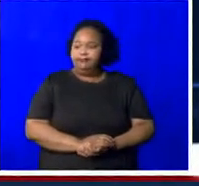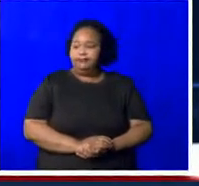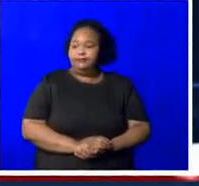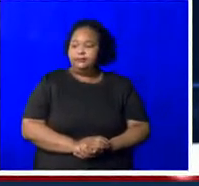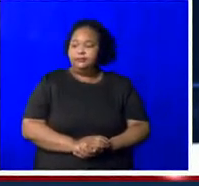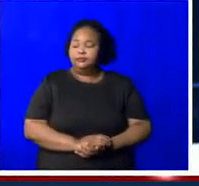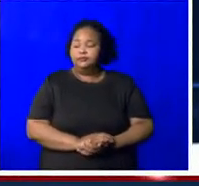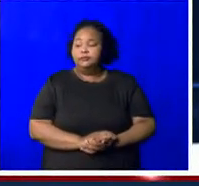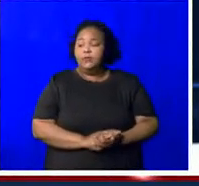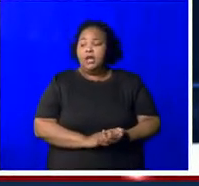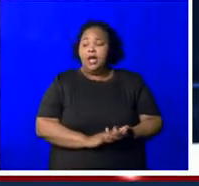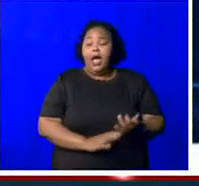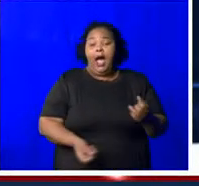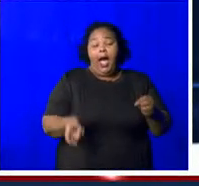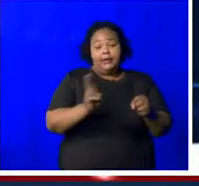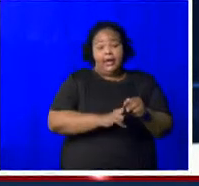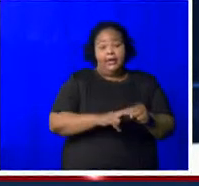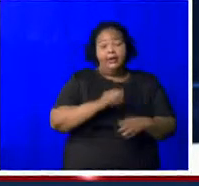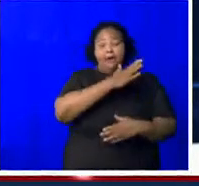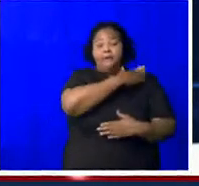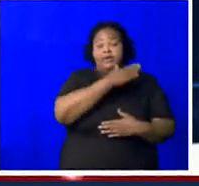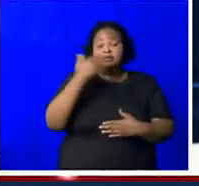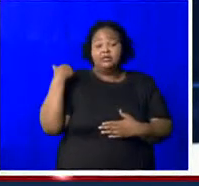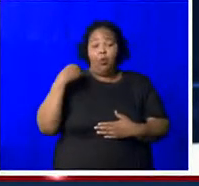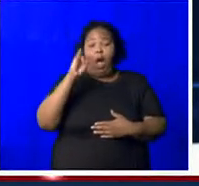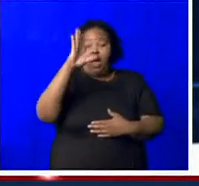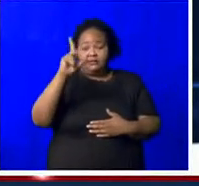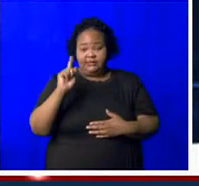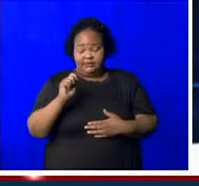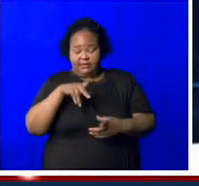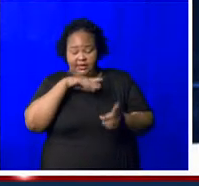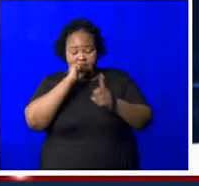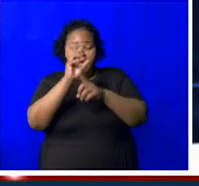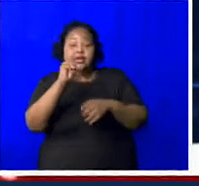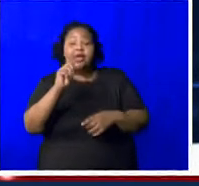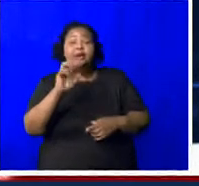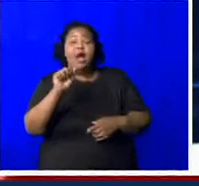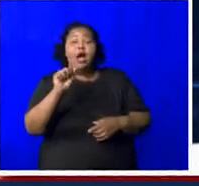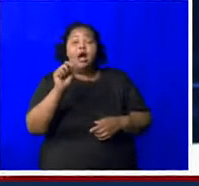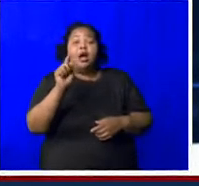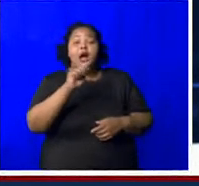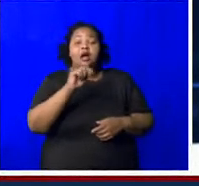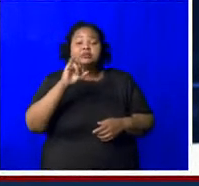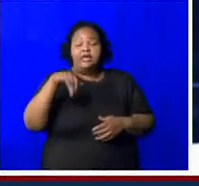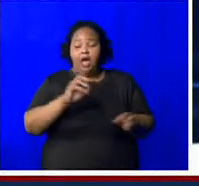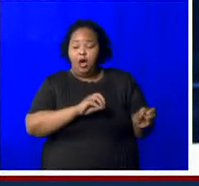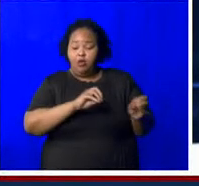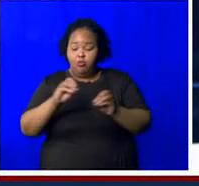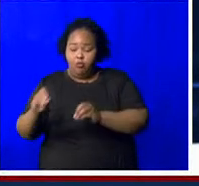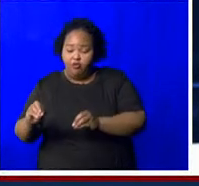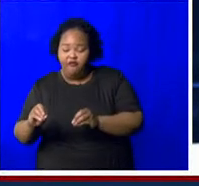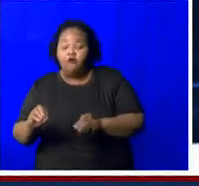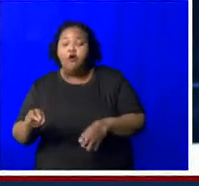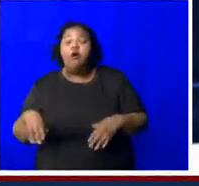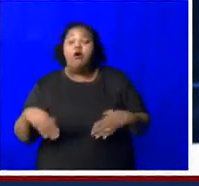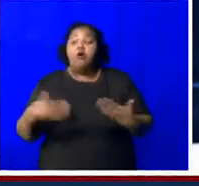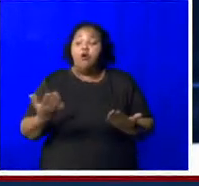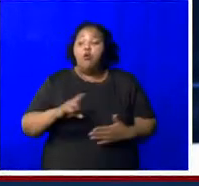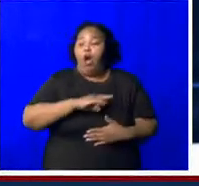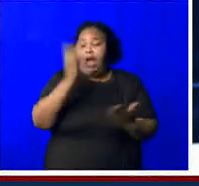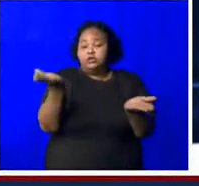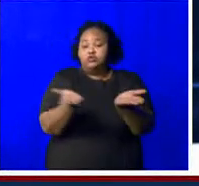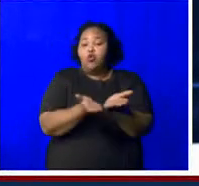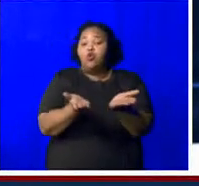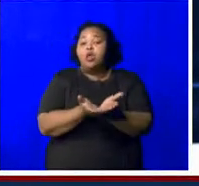Kanti ngakulokunye imvuna yetekwatisa netebuciko umhlonishwa Savannah Maziya iqhubekele esikolweni lesikhulu iSaint